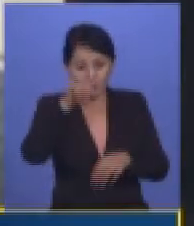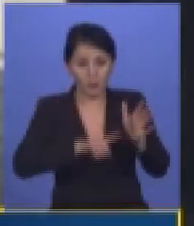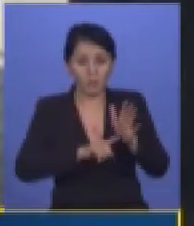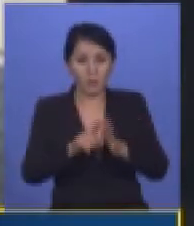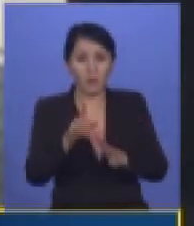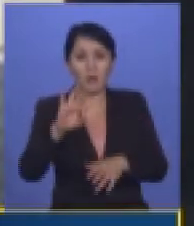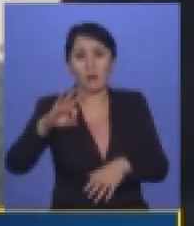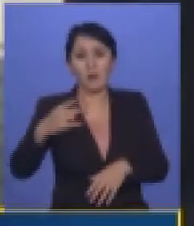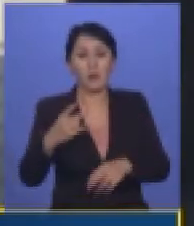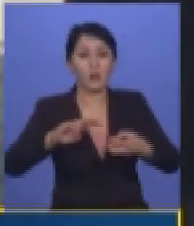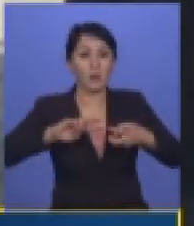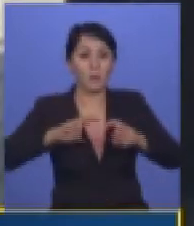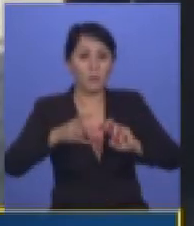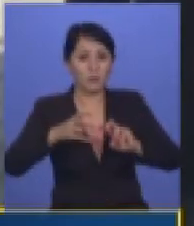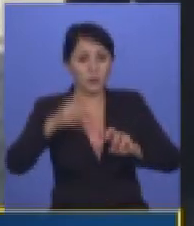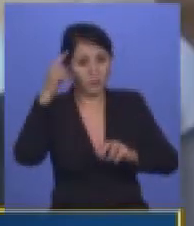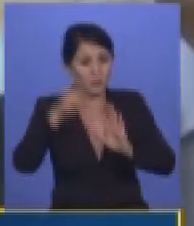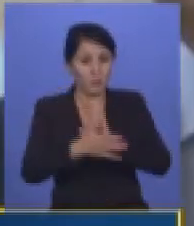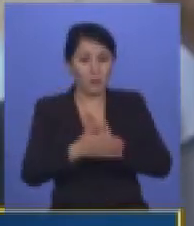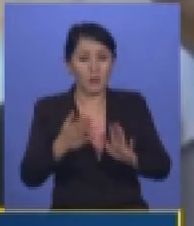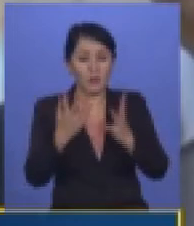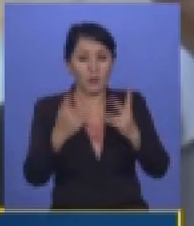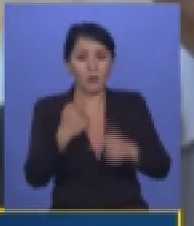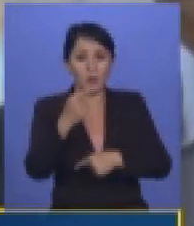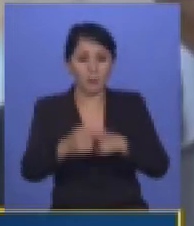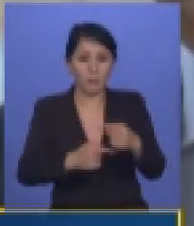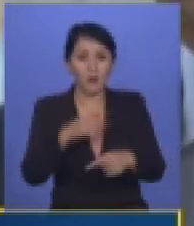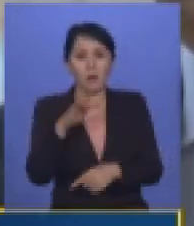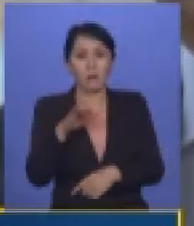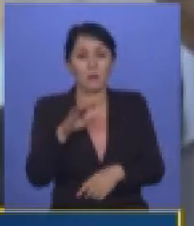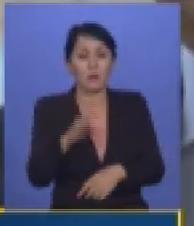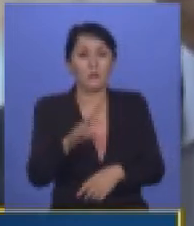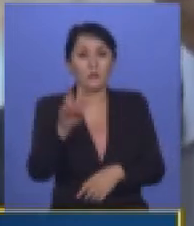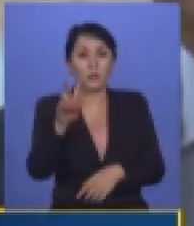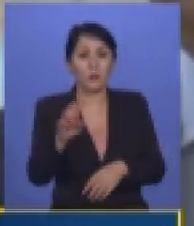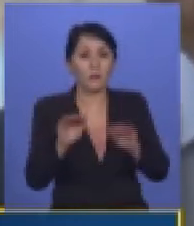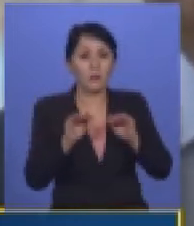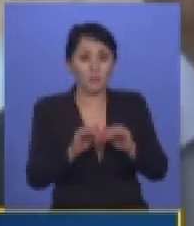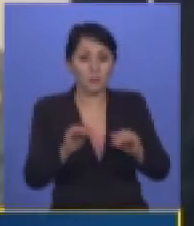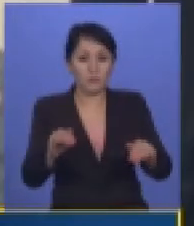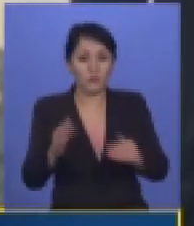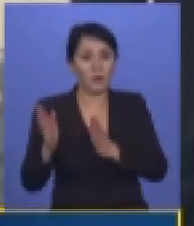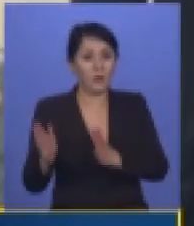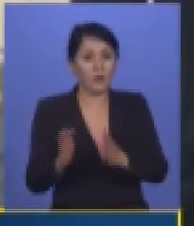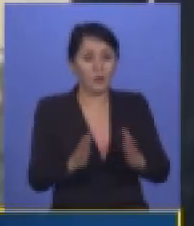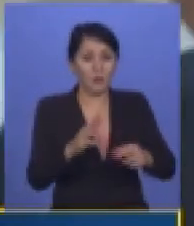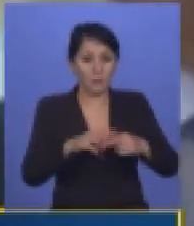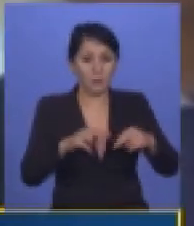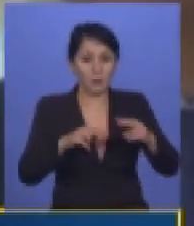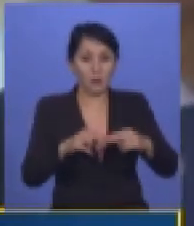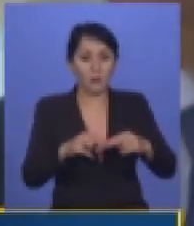басталады. Әлеуметтік проблемаларда ескерусіз қалмайды. Келер жылы Жезқазғанда 200 балаға арналған интернат салынбақ.